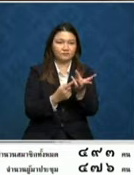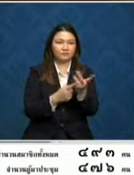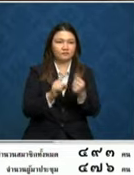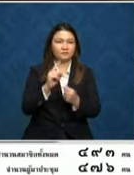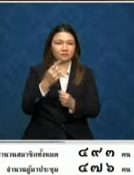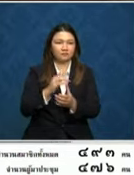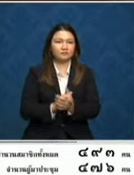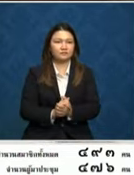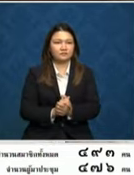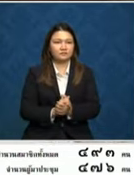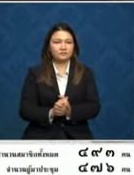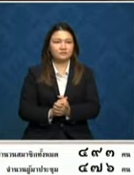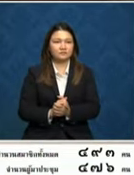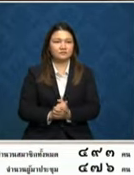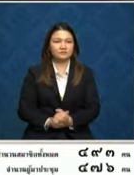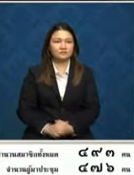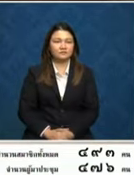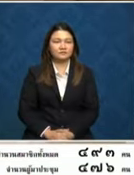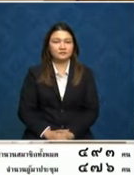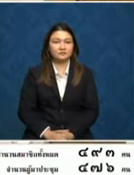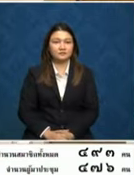ค